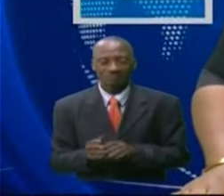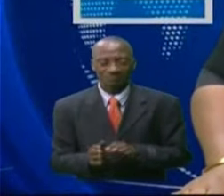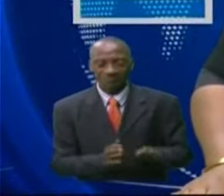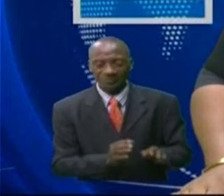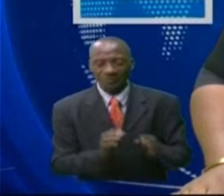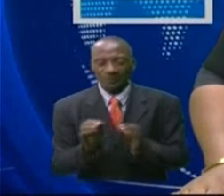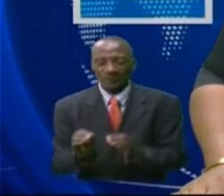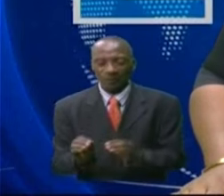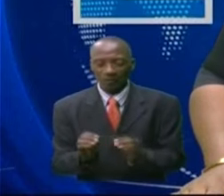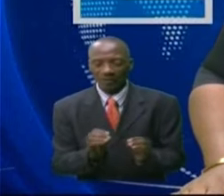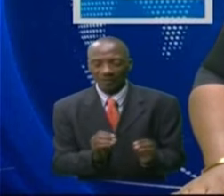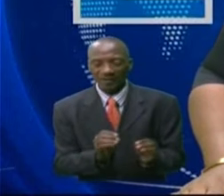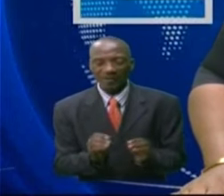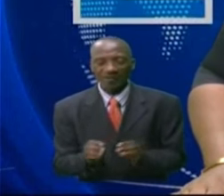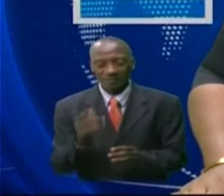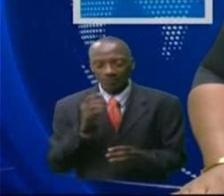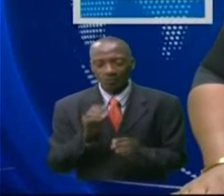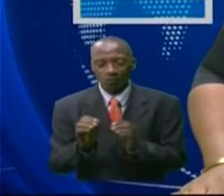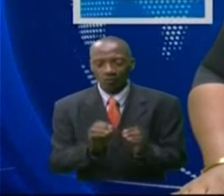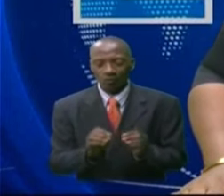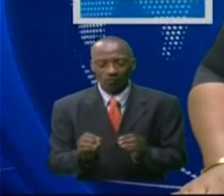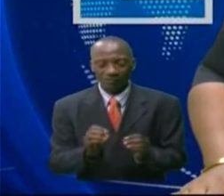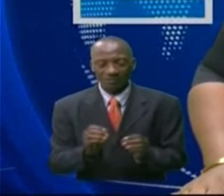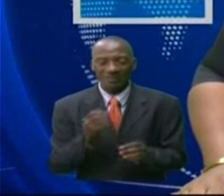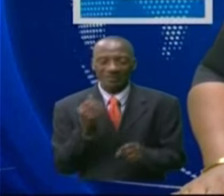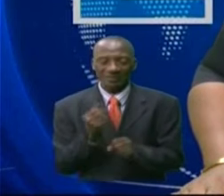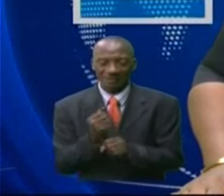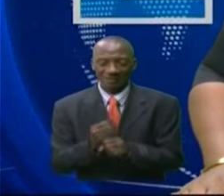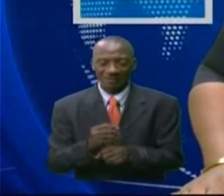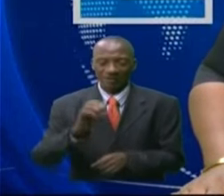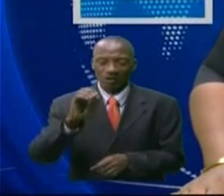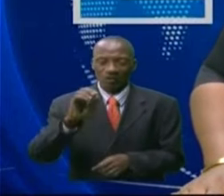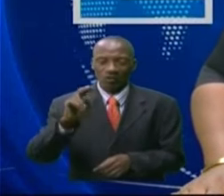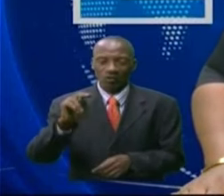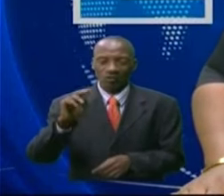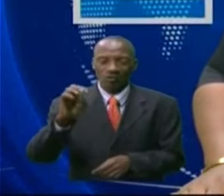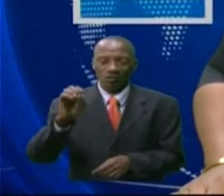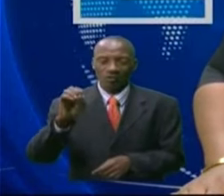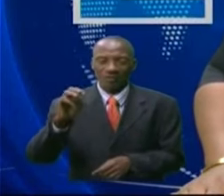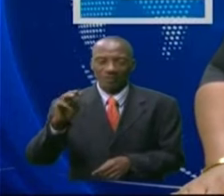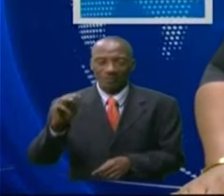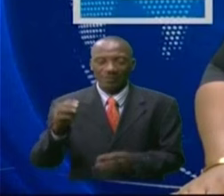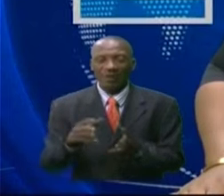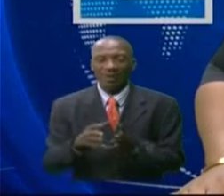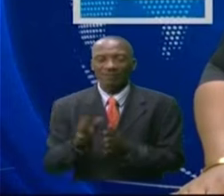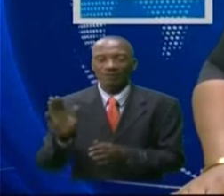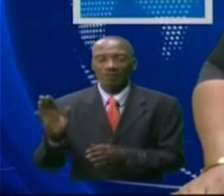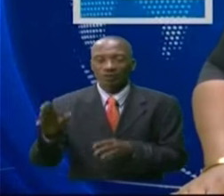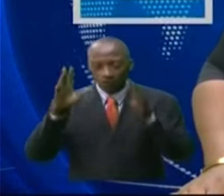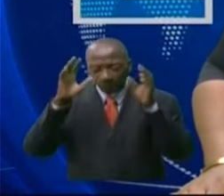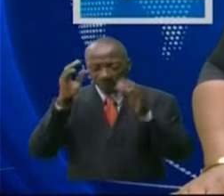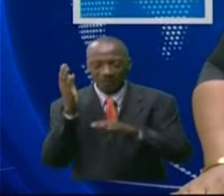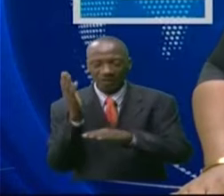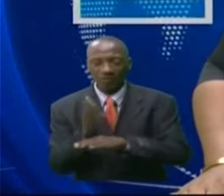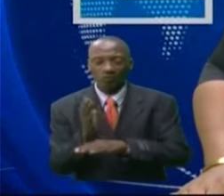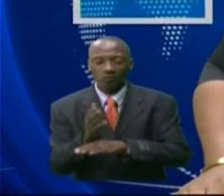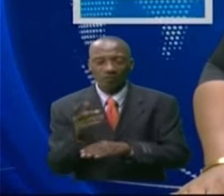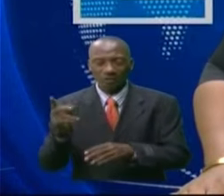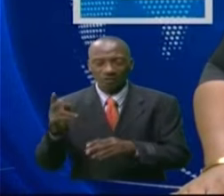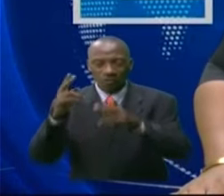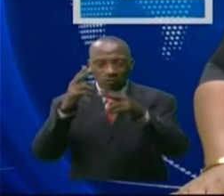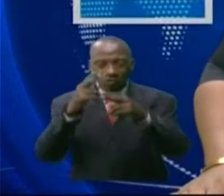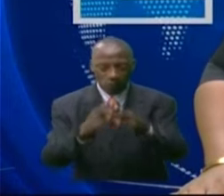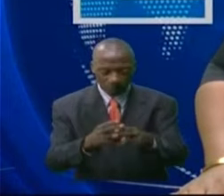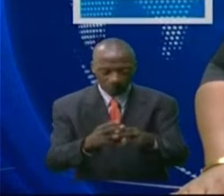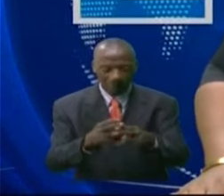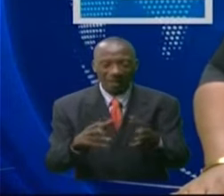L'organisation harmonieuse de l'Office national de l'emploi, ONEM, par le tout premier conseil d'administration nommé dernièrement par ordonnance présidentielle, était au